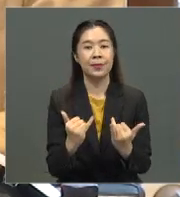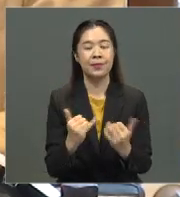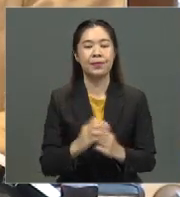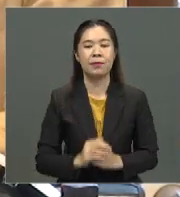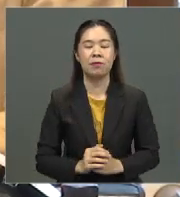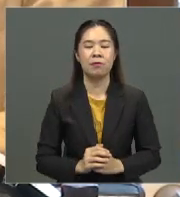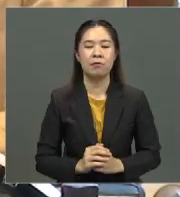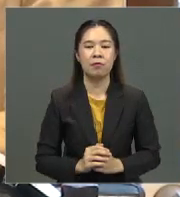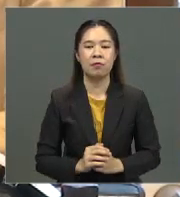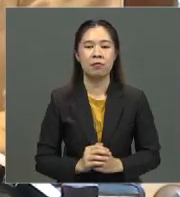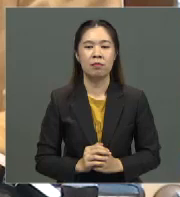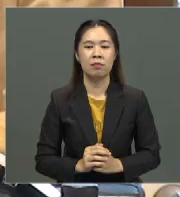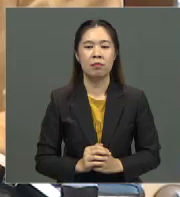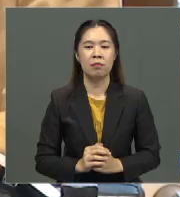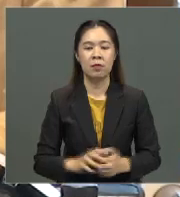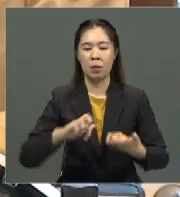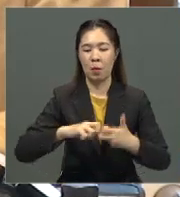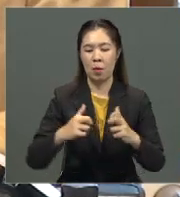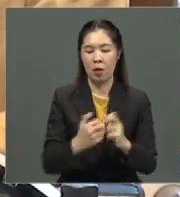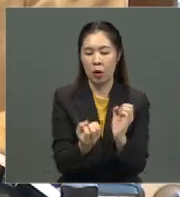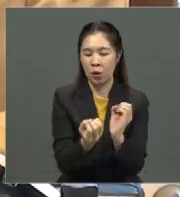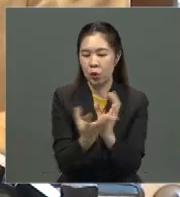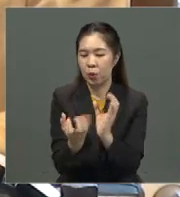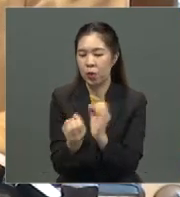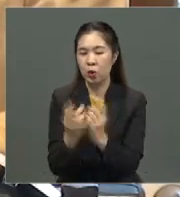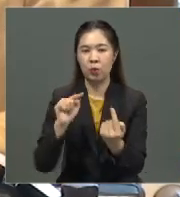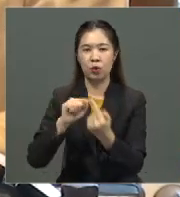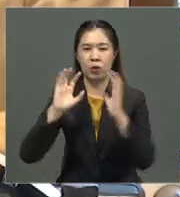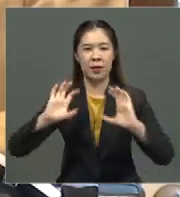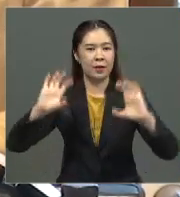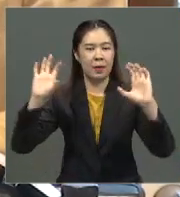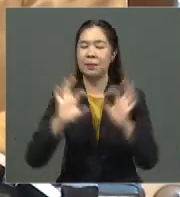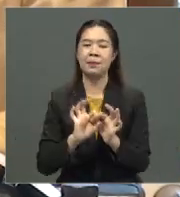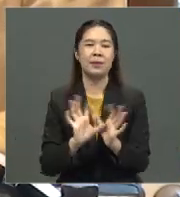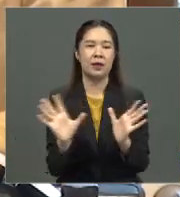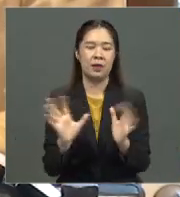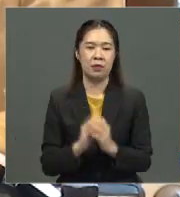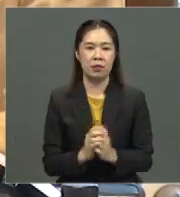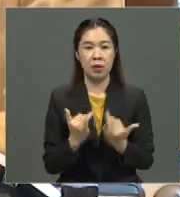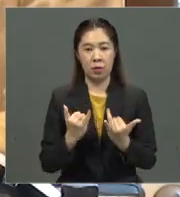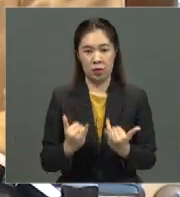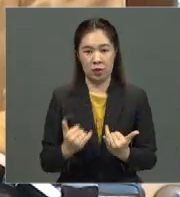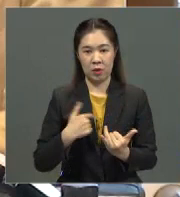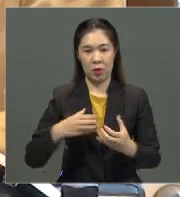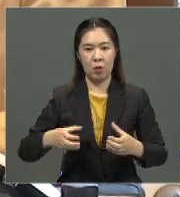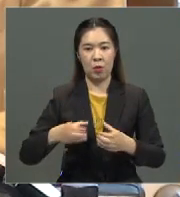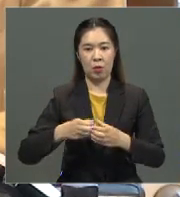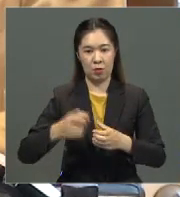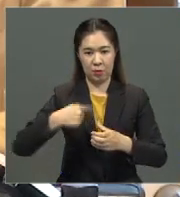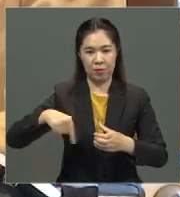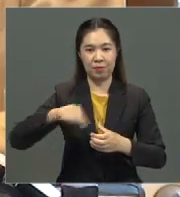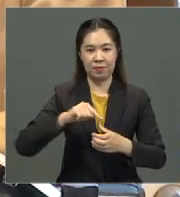ก็เชื่อได้ว่าจะไม่มีอะไรที่จะกระทบเสถียรภาพของรัฐบาลนะครับเพราะวันนี้ชาติพัฒนาก็มีเสียงเพิ่มขึ้นอีกหนึ่ง